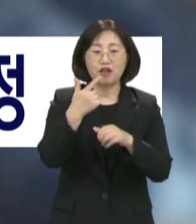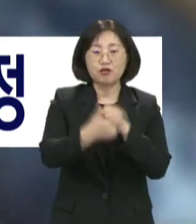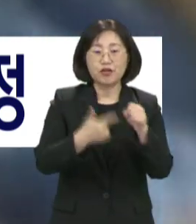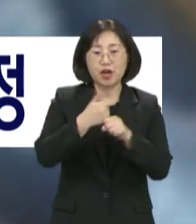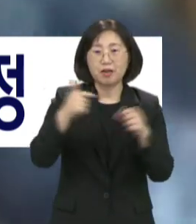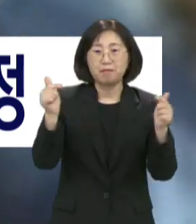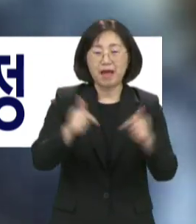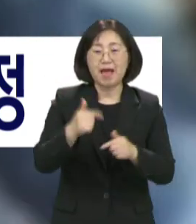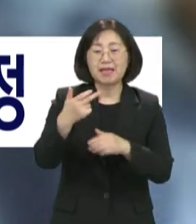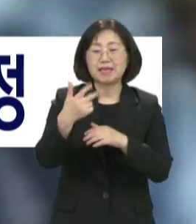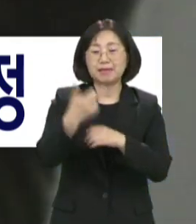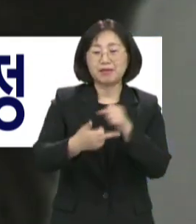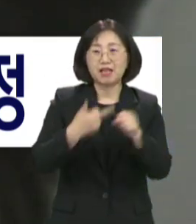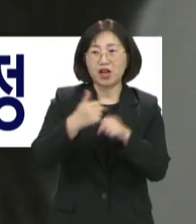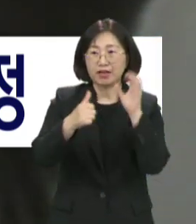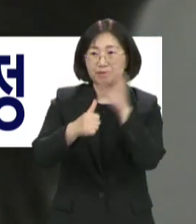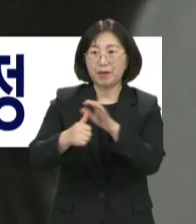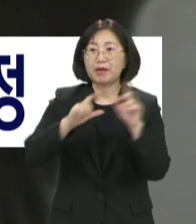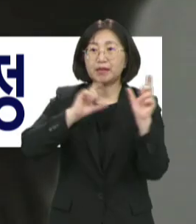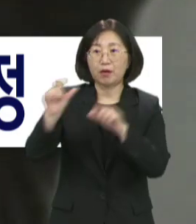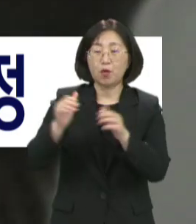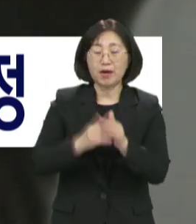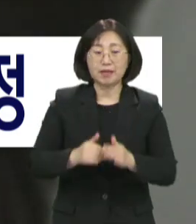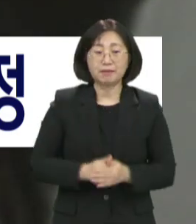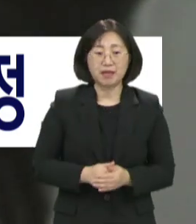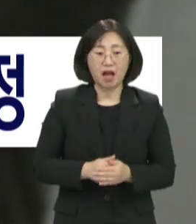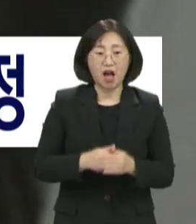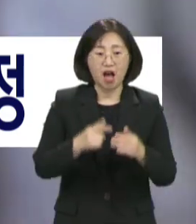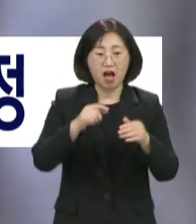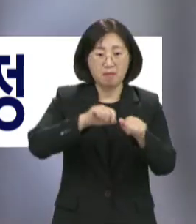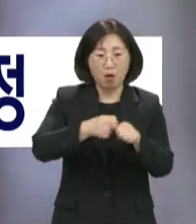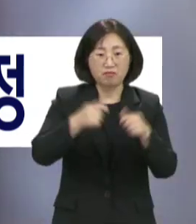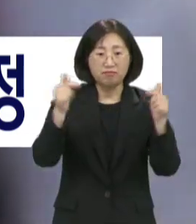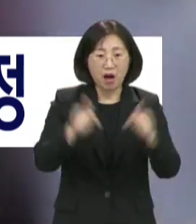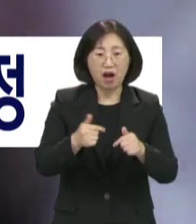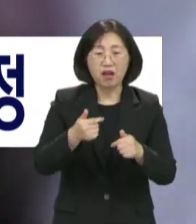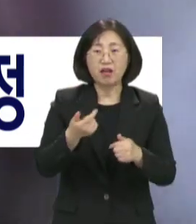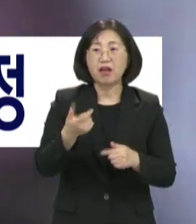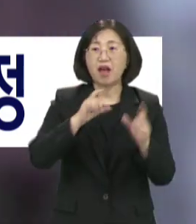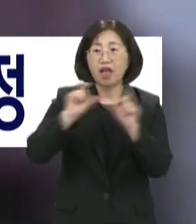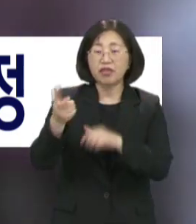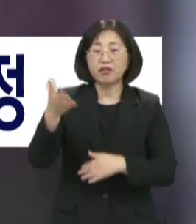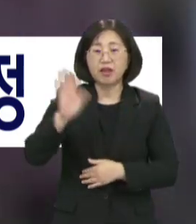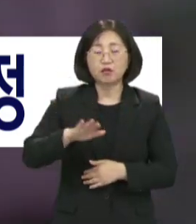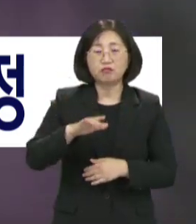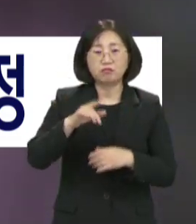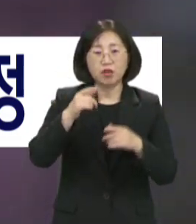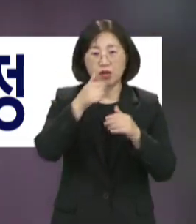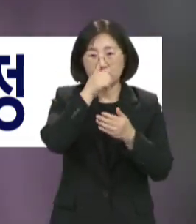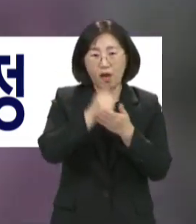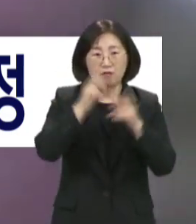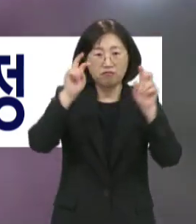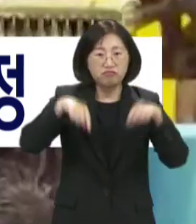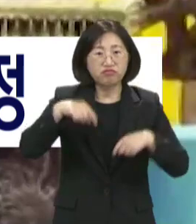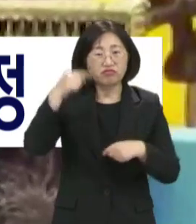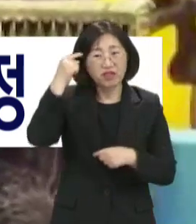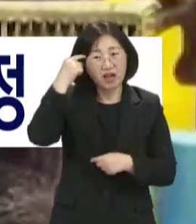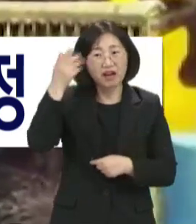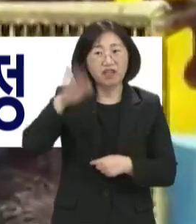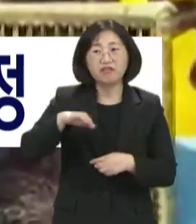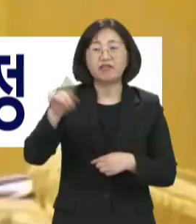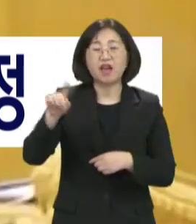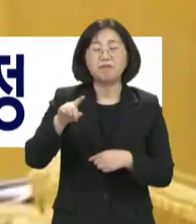17년을 선고했습니다. 정 씨 측은 가명에도 불구하고 무죄를 기대했는데 유감이라며 상고장을 제출했습니다.